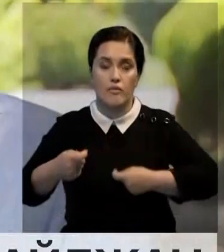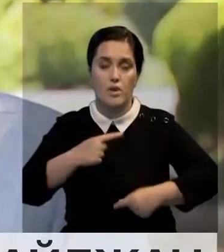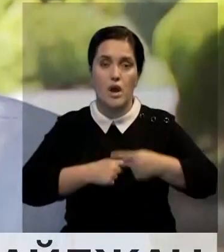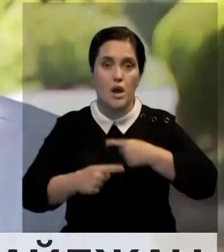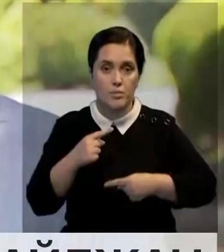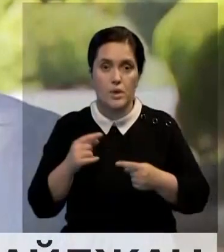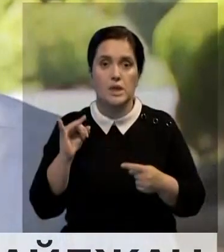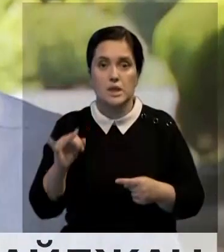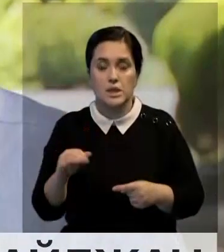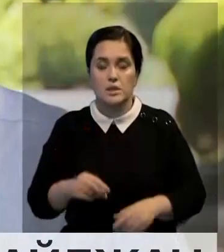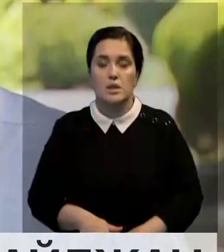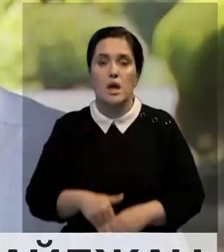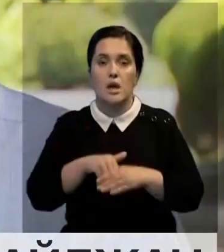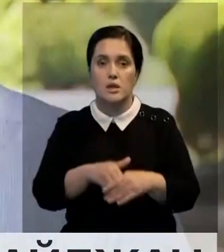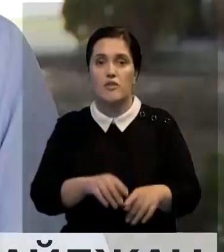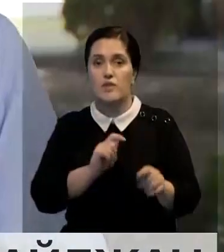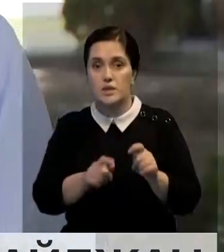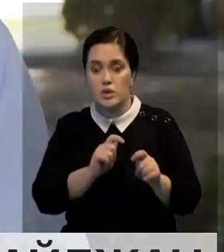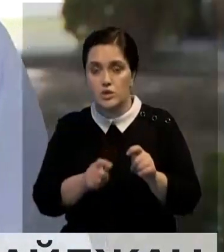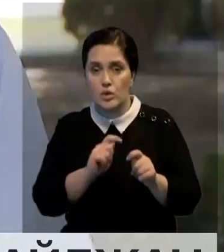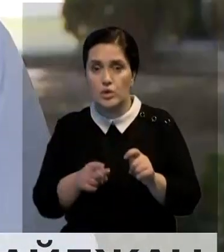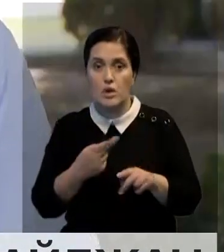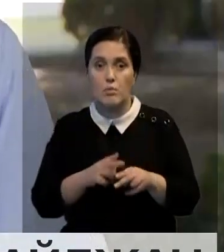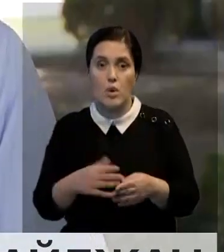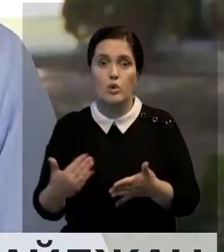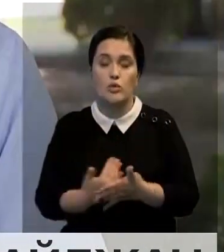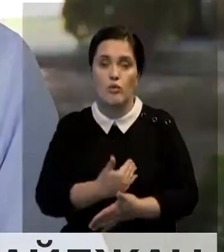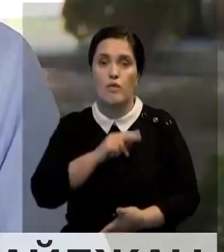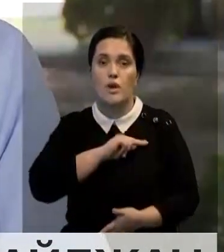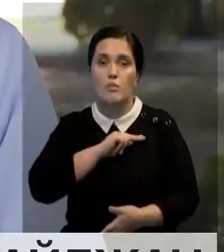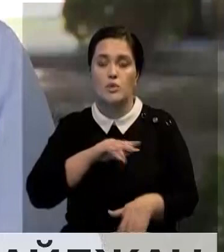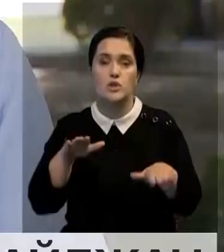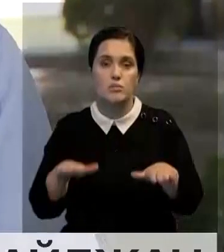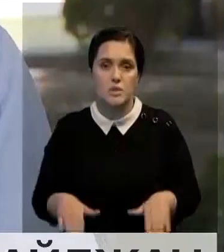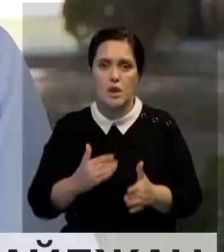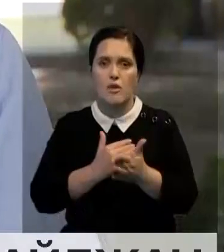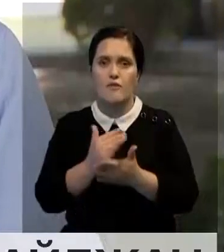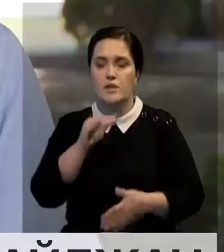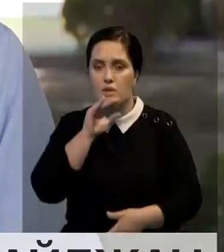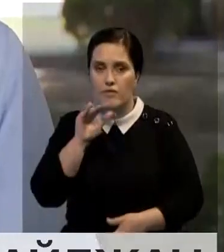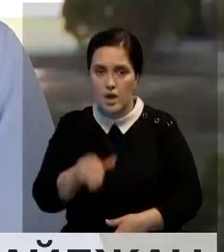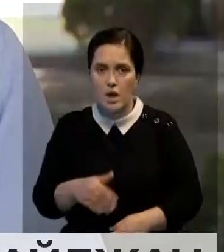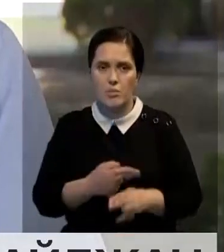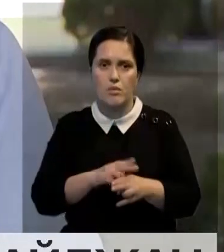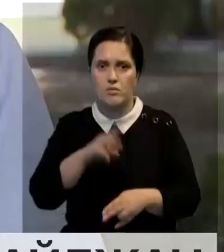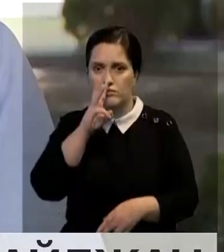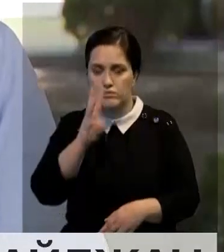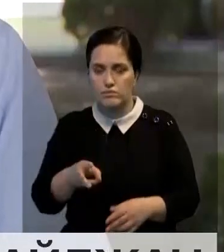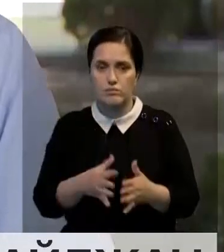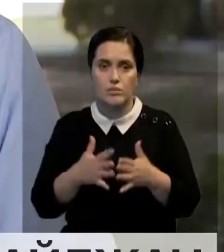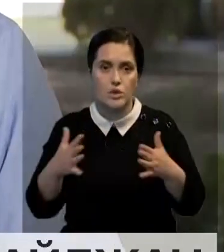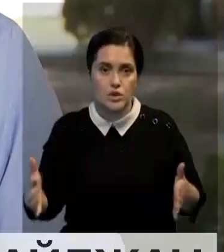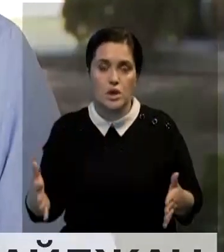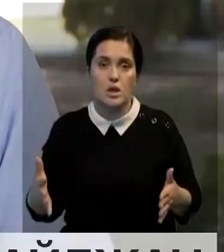на инвестиционных показателях. Это и новые рабочие места, причем высококвалифицированные, высокооплачиваемые рабочие